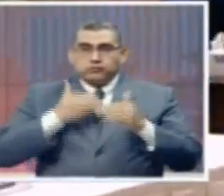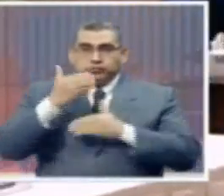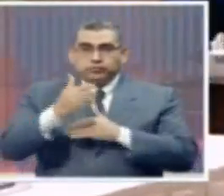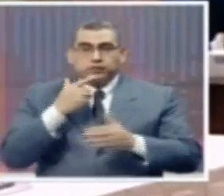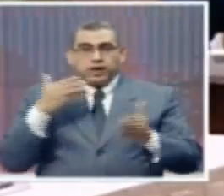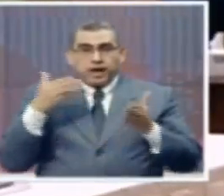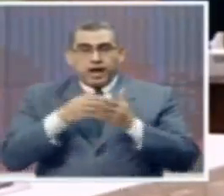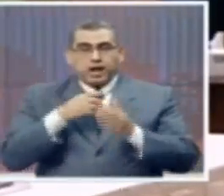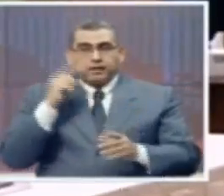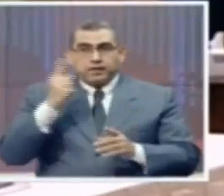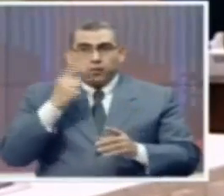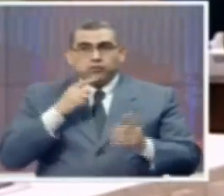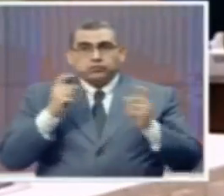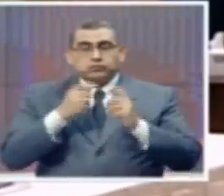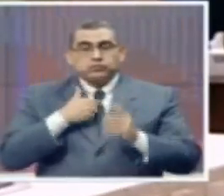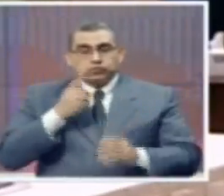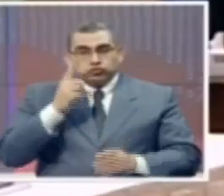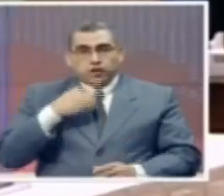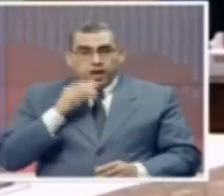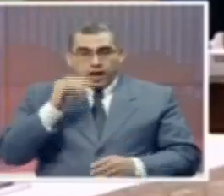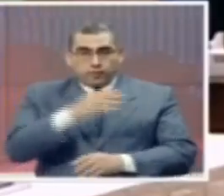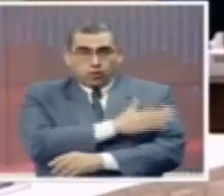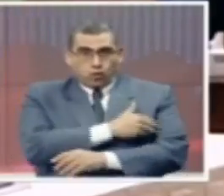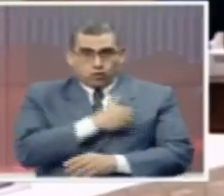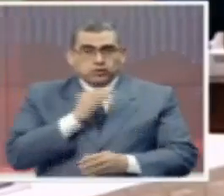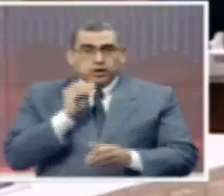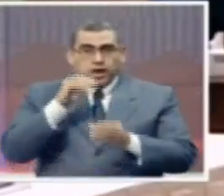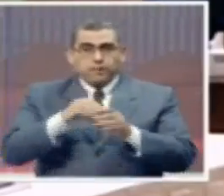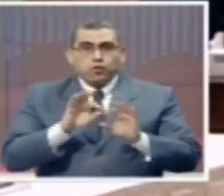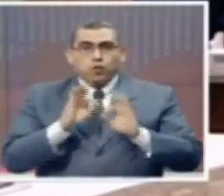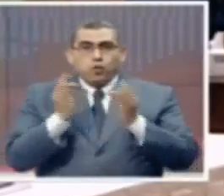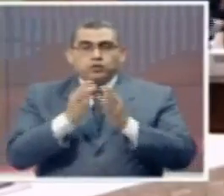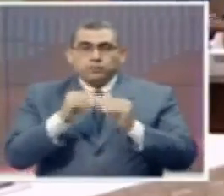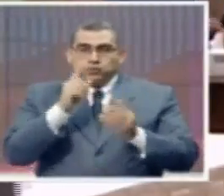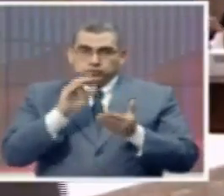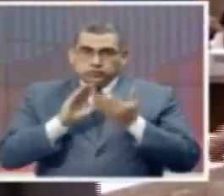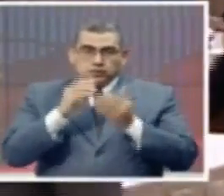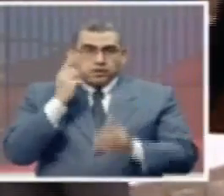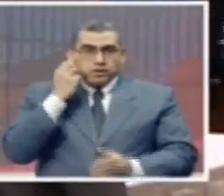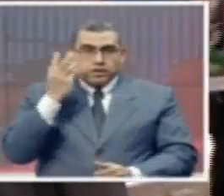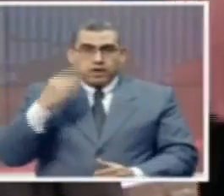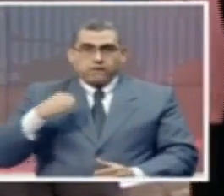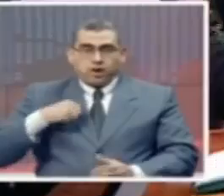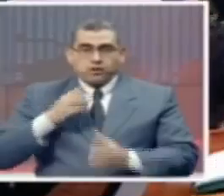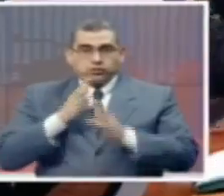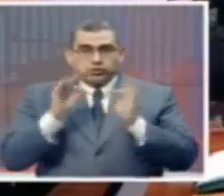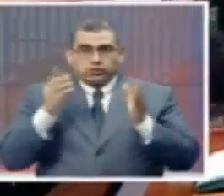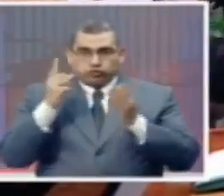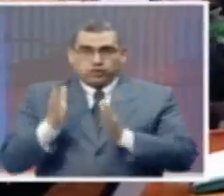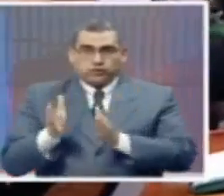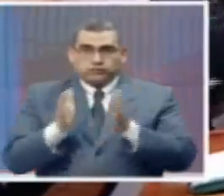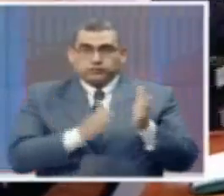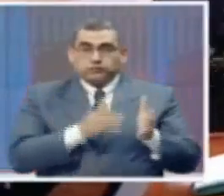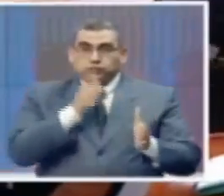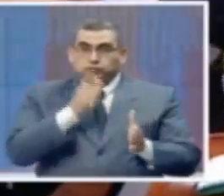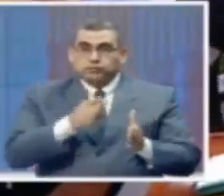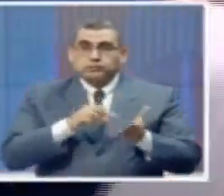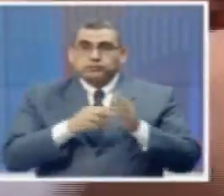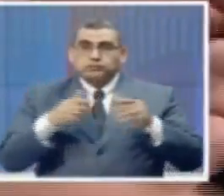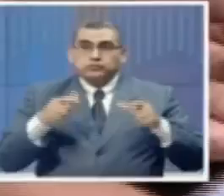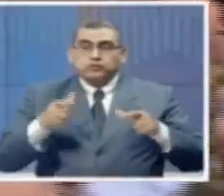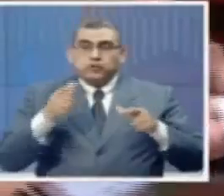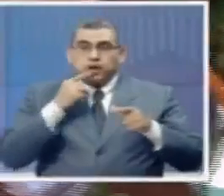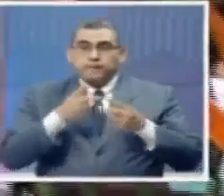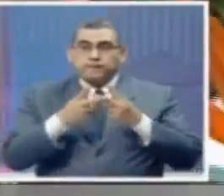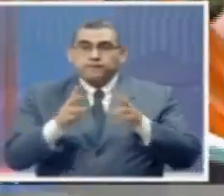الدولية. أتمنى أن أنا أقدر أثر في الأسرة المصرية من ناحية الثقافة الرياضية إن شاء الله. وعلى ذلك فإن الجلسة